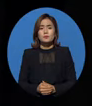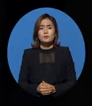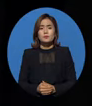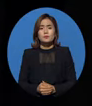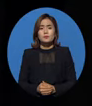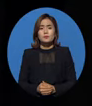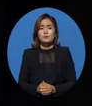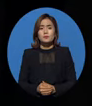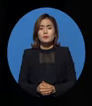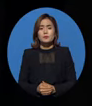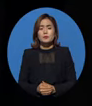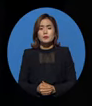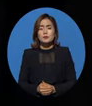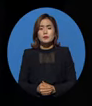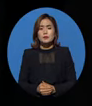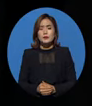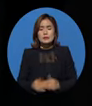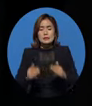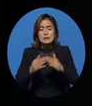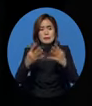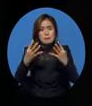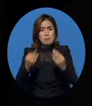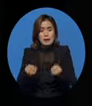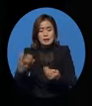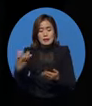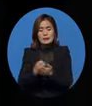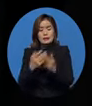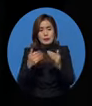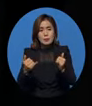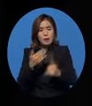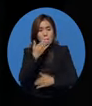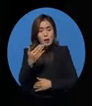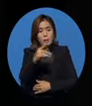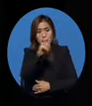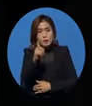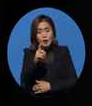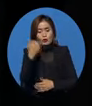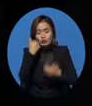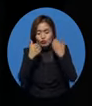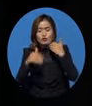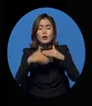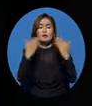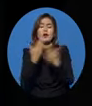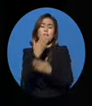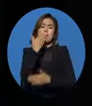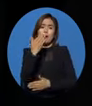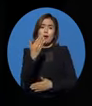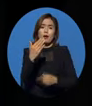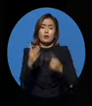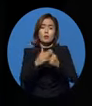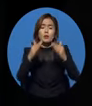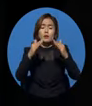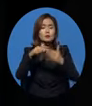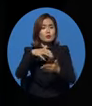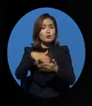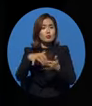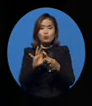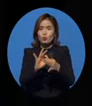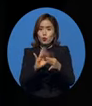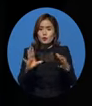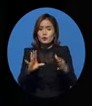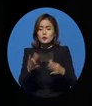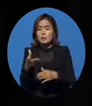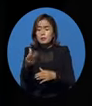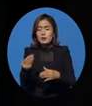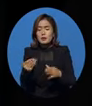여기에 다주택자의 아예 경우도 가능하냐 이렇게 물어봤지 왜 누구나 다 가능하기 때문에 주택 수는 무관하고 임대기간